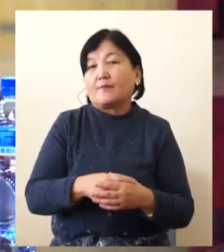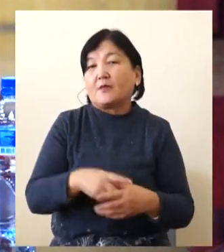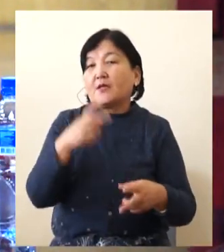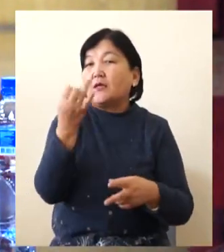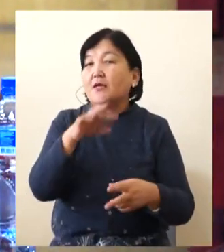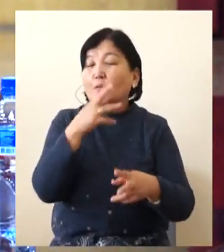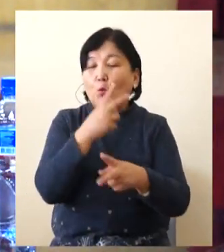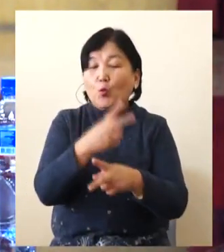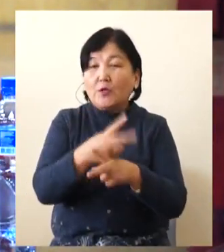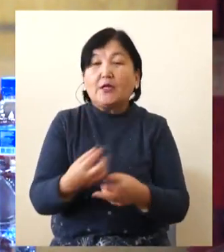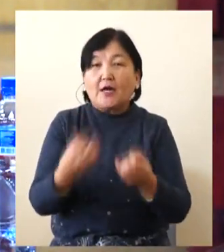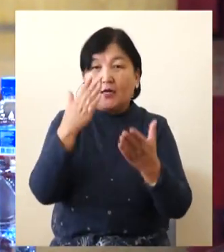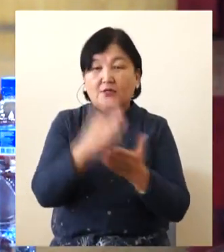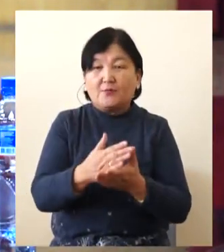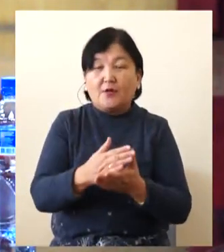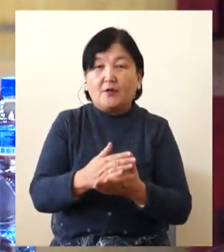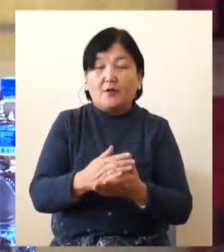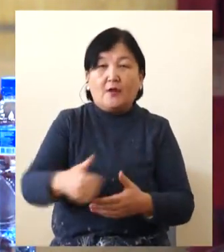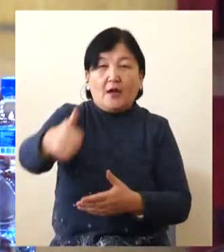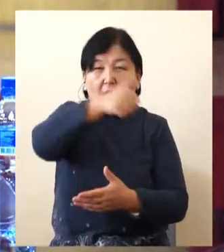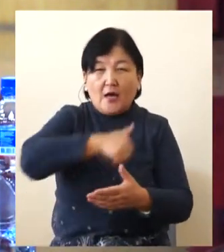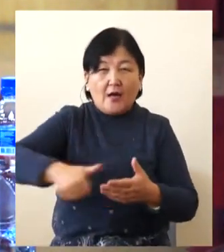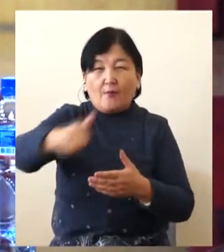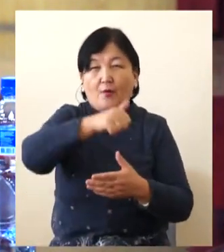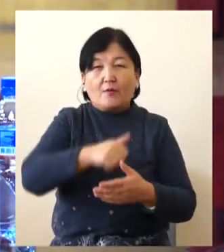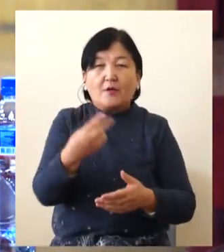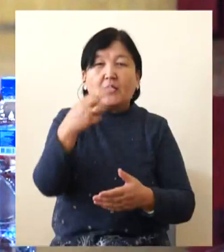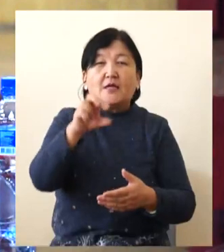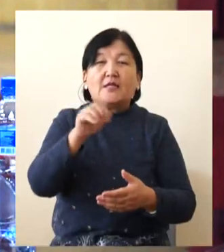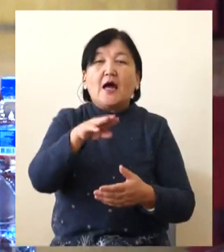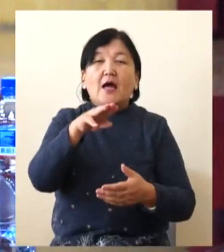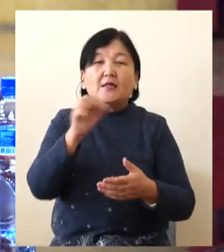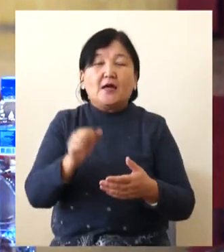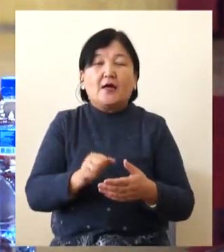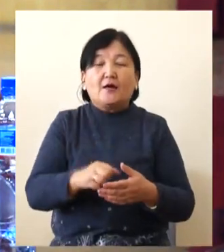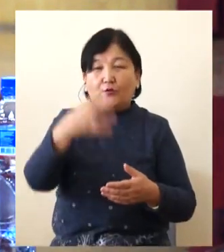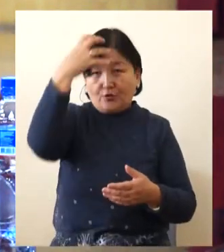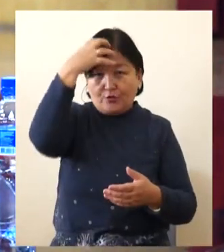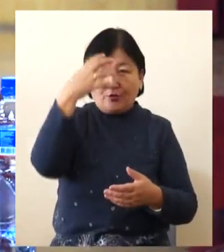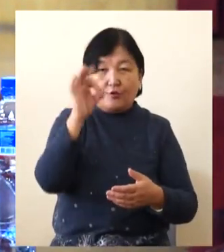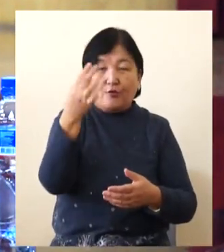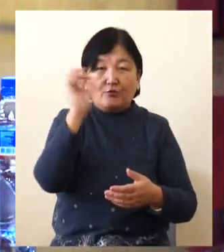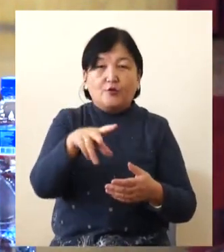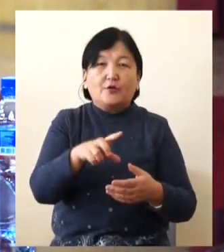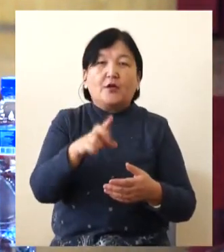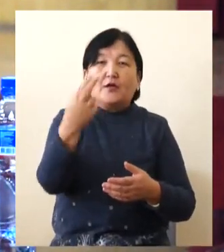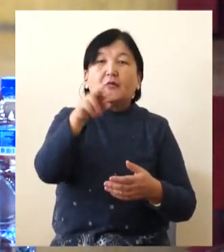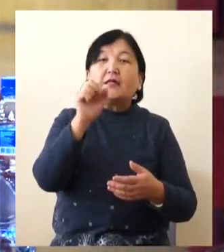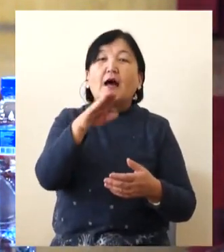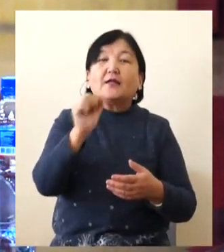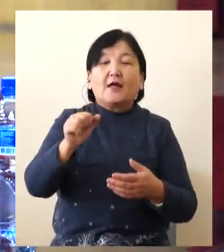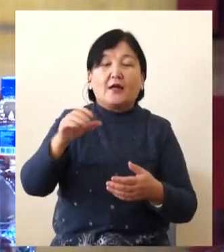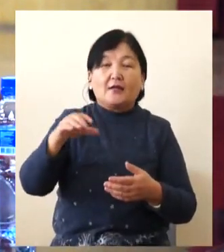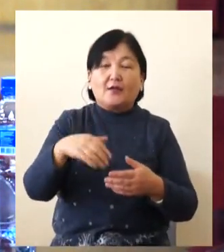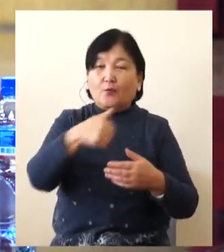чинь ийм хууль гаргаж байна одоо. Нөгөө хамаг юм ингээд өгдөг хүн болоод датабейс төрийн одоо өгдлийн газар дата төвөнд тэгээ